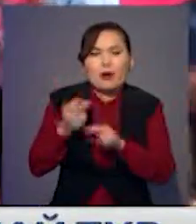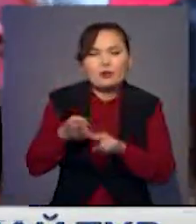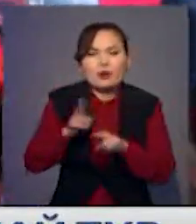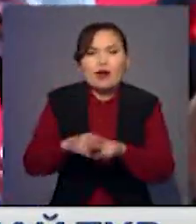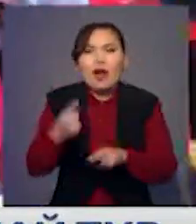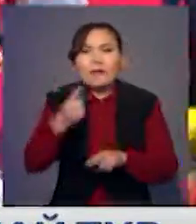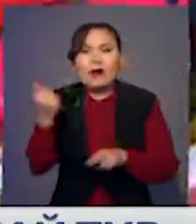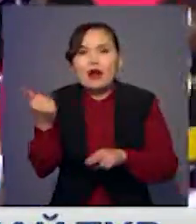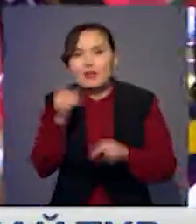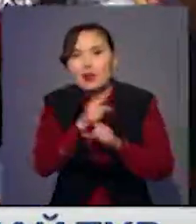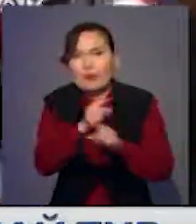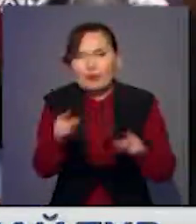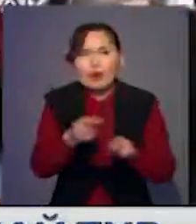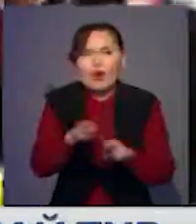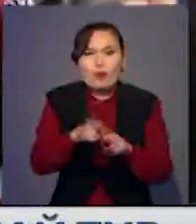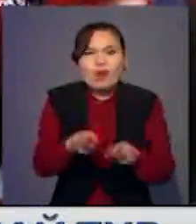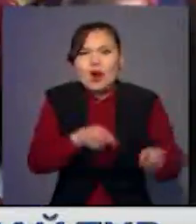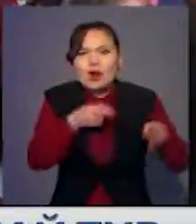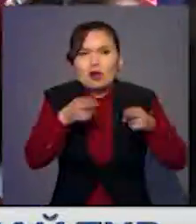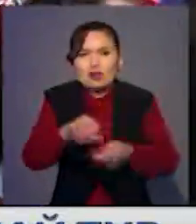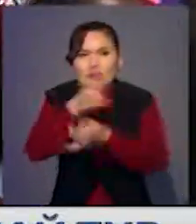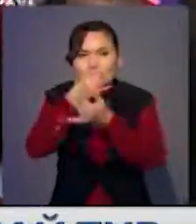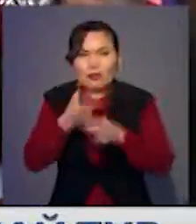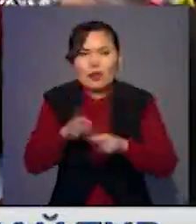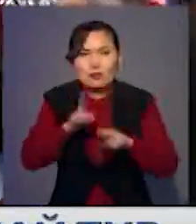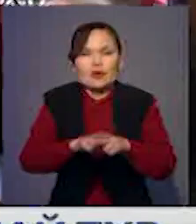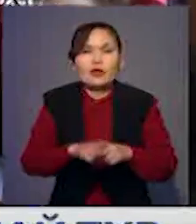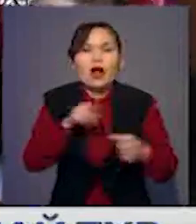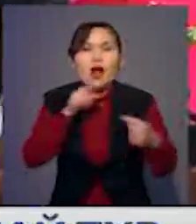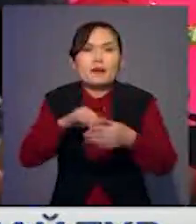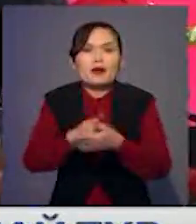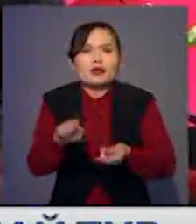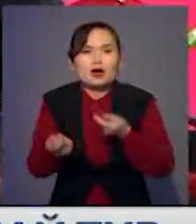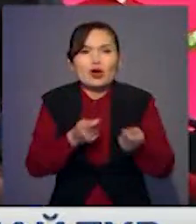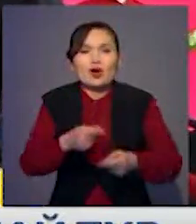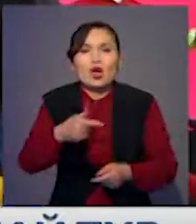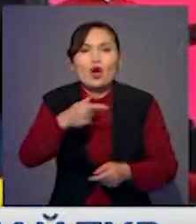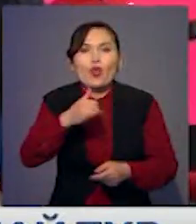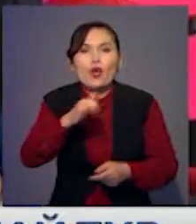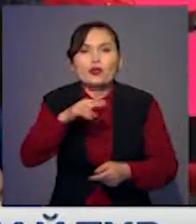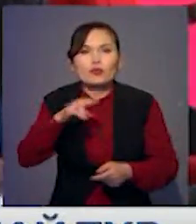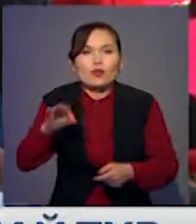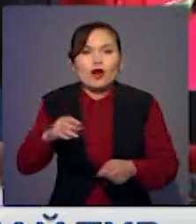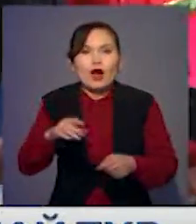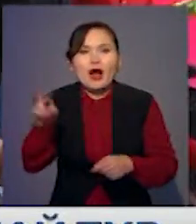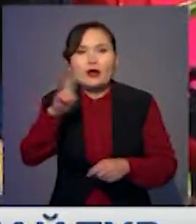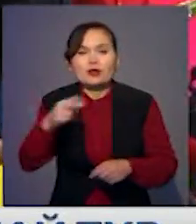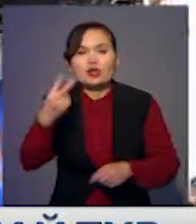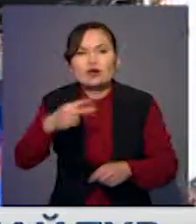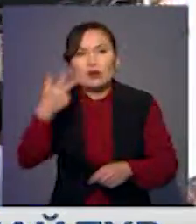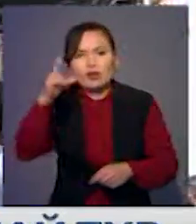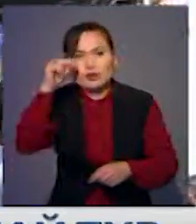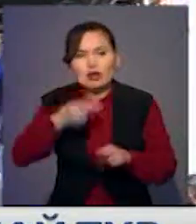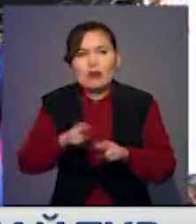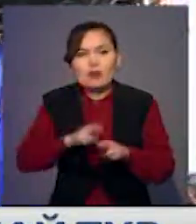бір аптадан бері Кукута қаласында қаңтарылып тұр. Естеріңізге салсақ, оппозиция басшысы Хуан Гуайдо қаңтардың 23